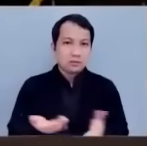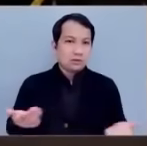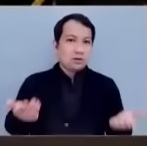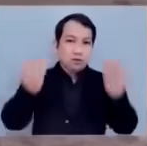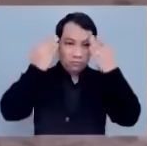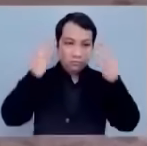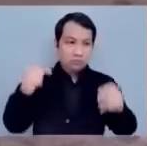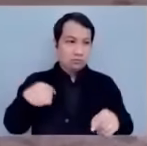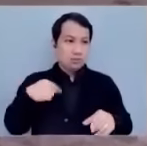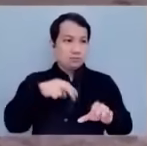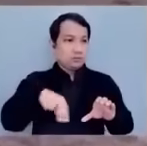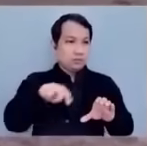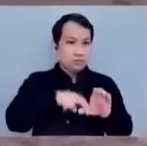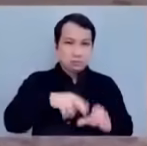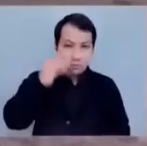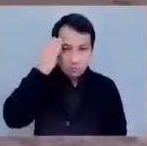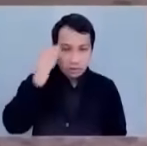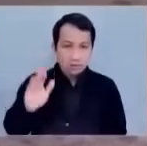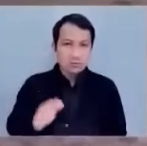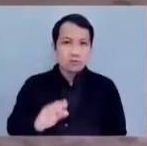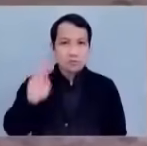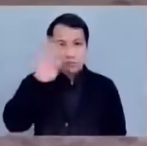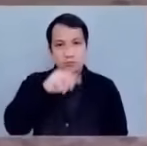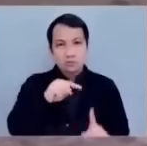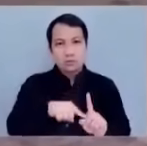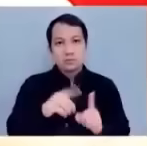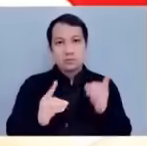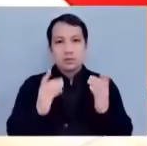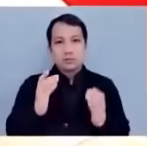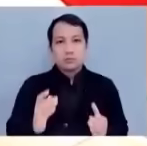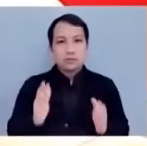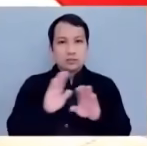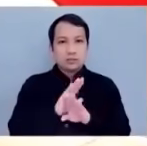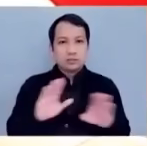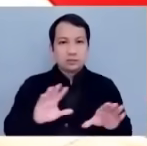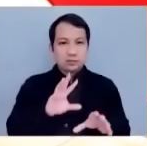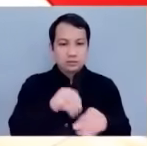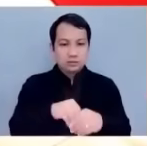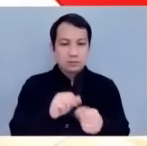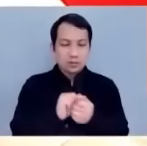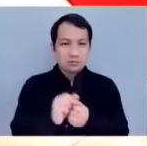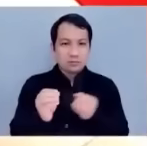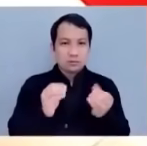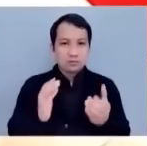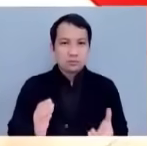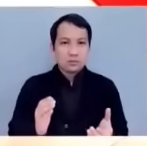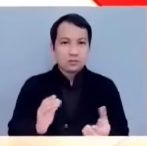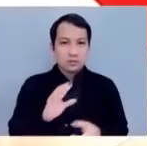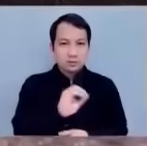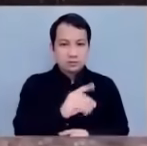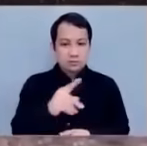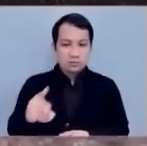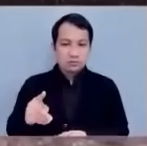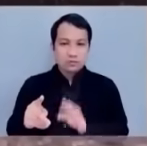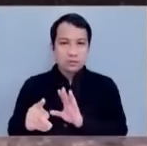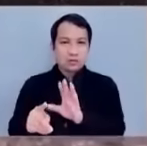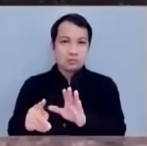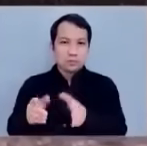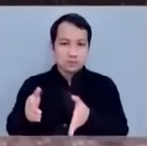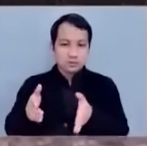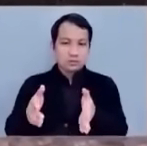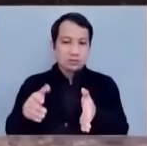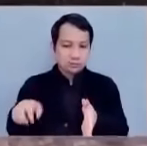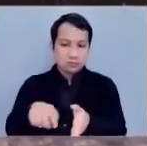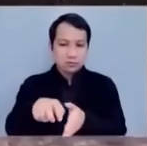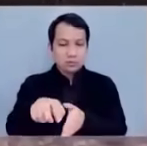tatakay. Nangangamba rin ang ilang tsuper dahil hindi nakasali ang kanilang operator sa mga kooperatiba sa kanilang ruta. Sabi ng tsuper na si Mang